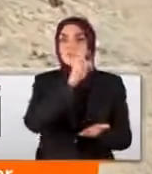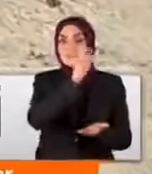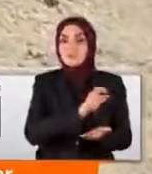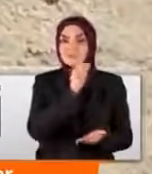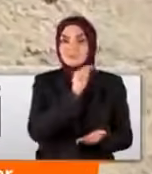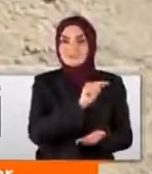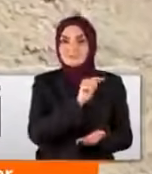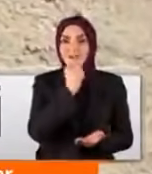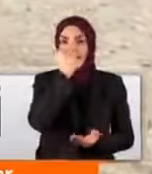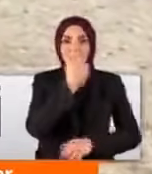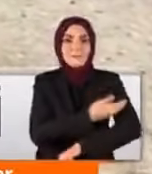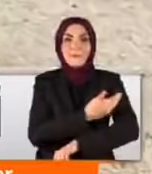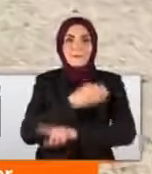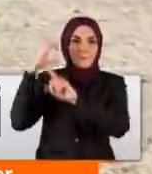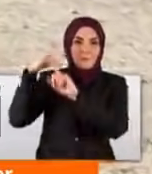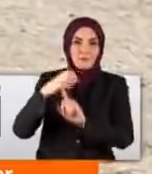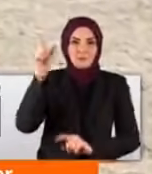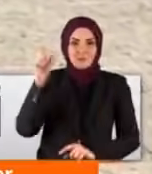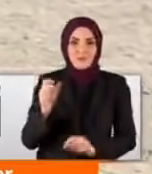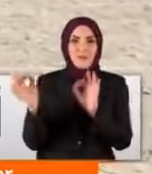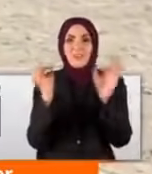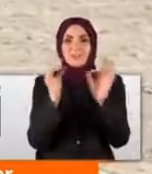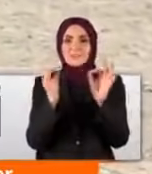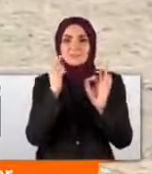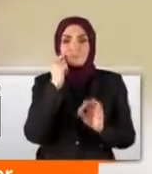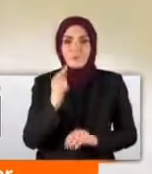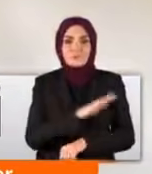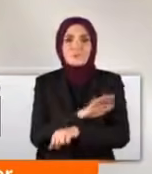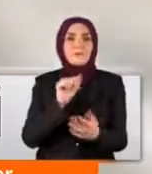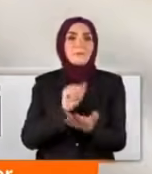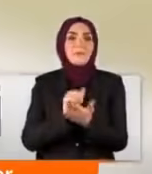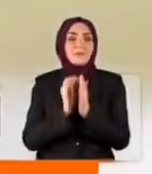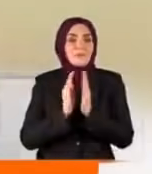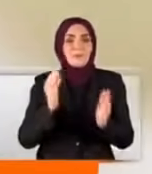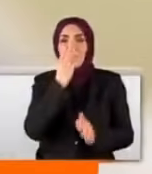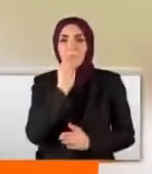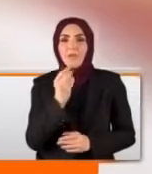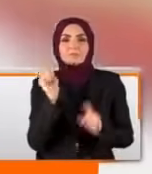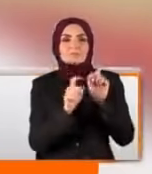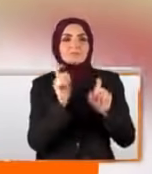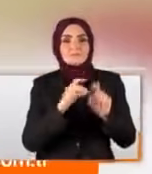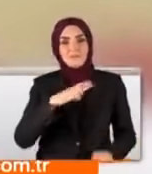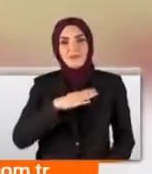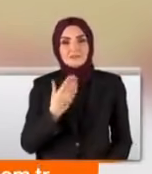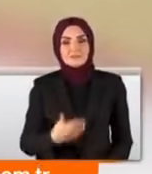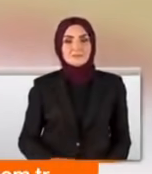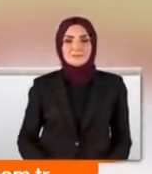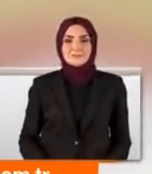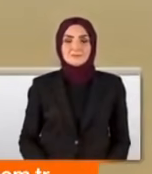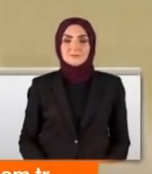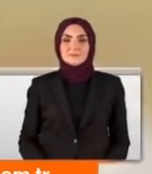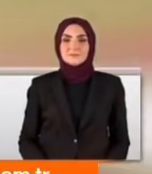Kanadalı paraşütçüyle kurduğu diyalog sosyal medyada büyük beğeni toplamıştı. Oğlum zaten yağmur yok, eser yok. Bir de gelin ekinin için iniyorsun